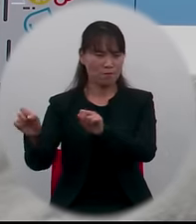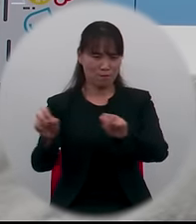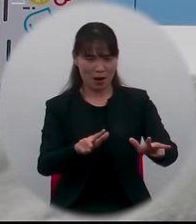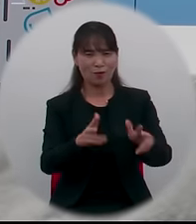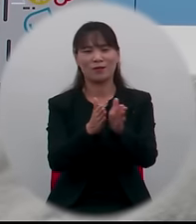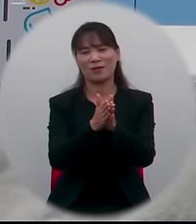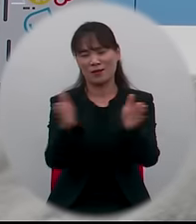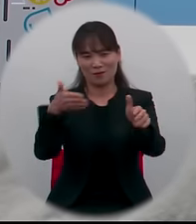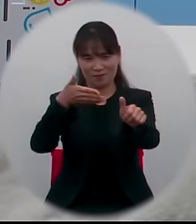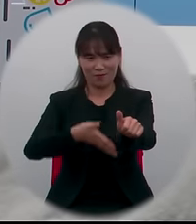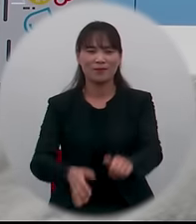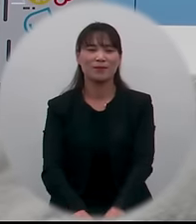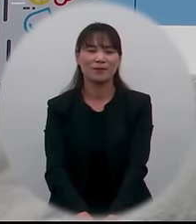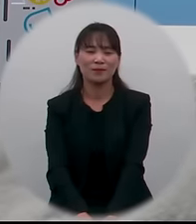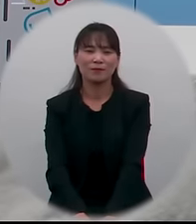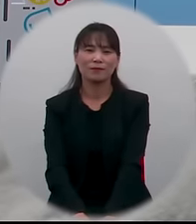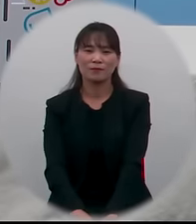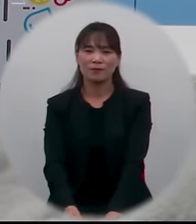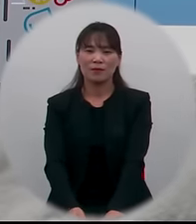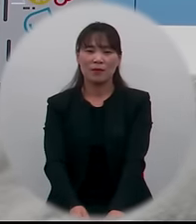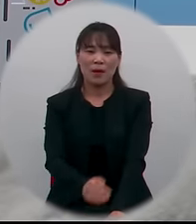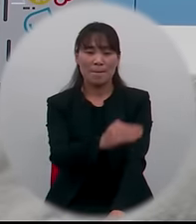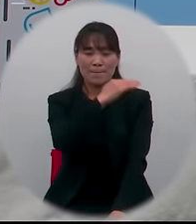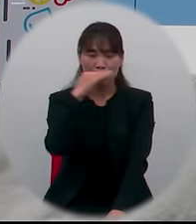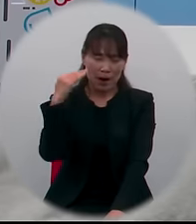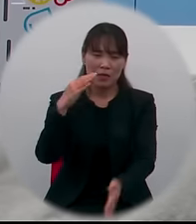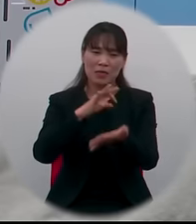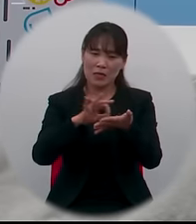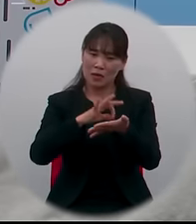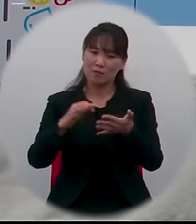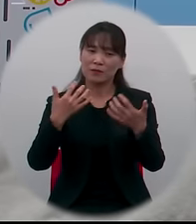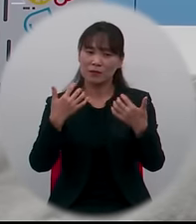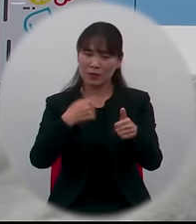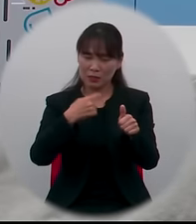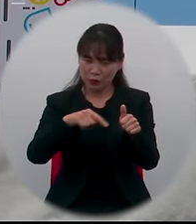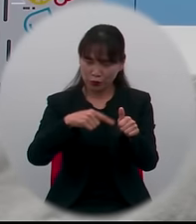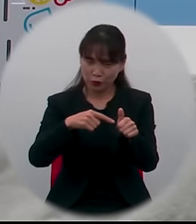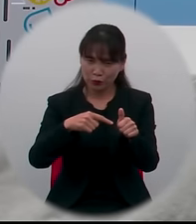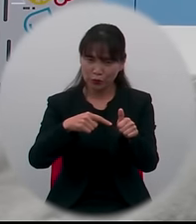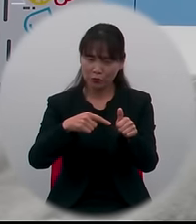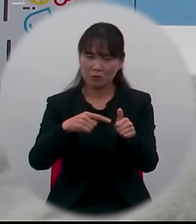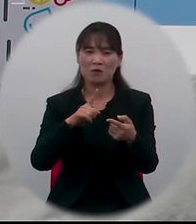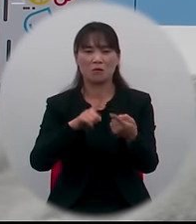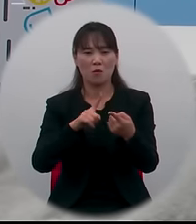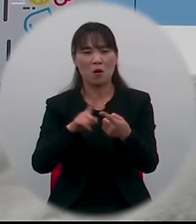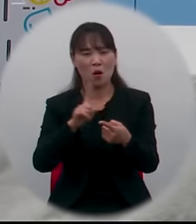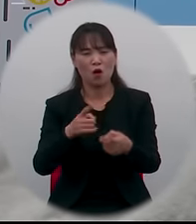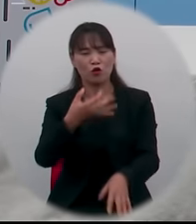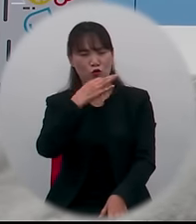기억하시고 오늘 당장 실천해 보시면 도움이 많이 되실 거예요 자 건강한 게임 사용 지도의 핵심 두